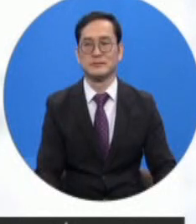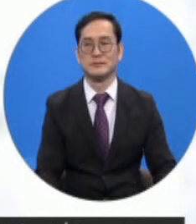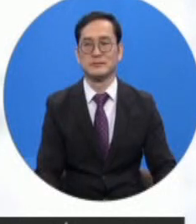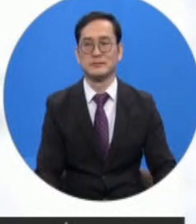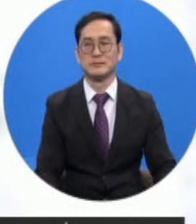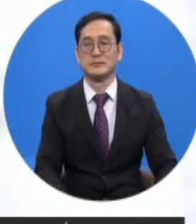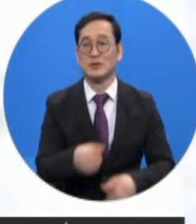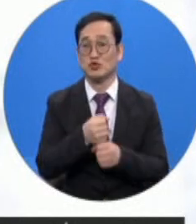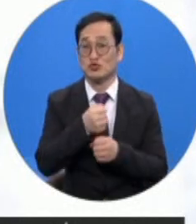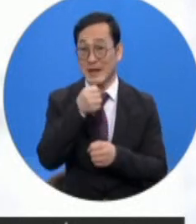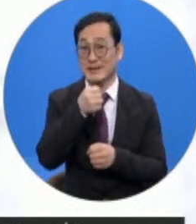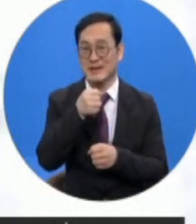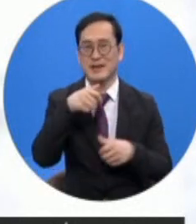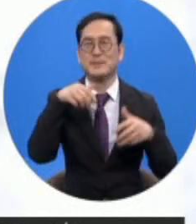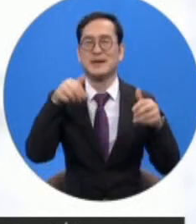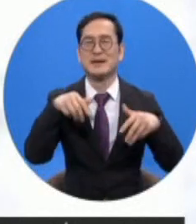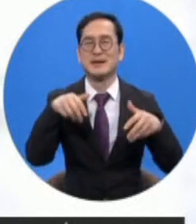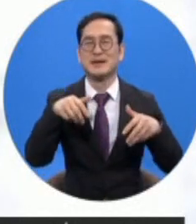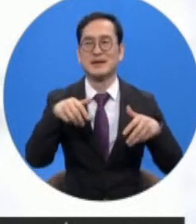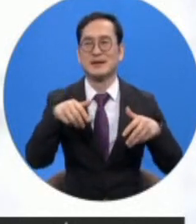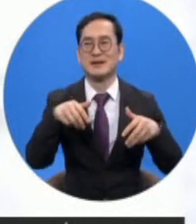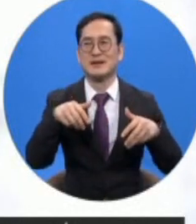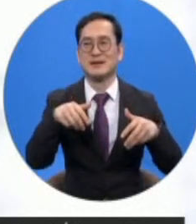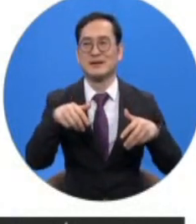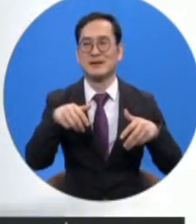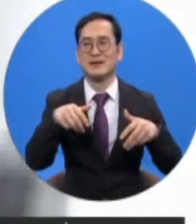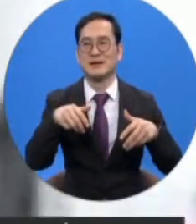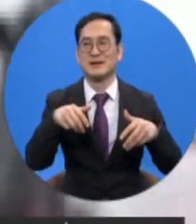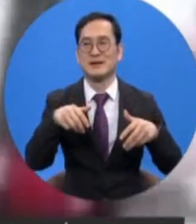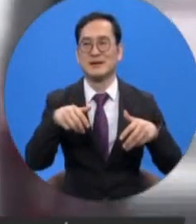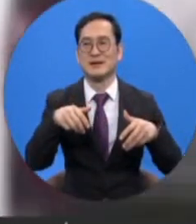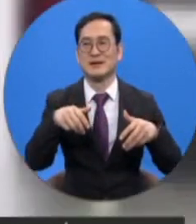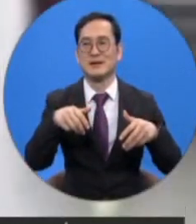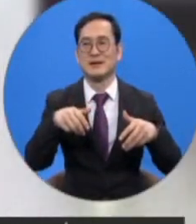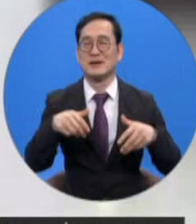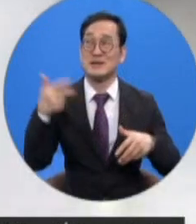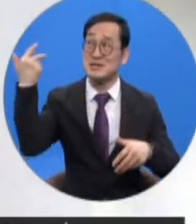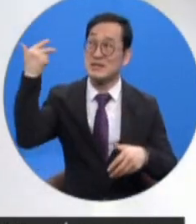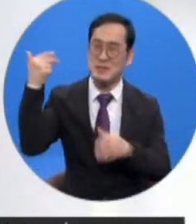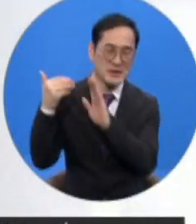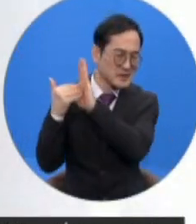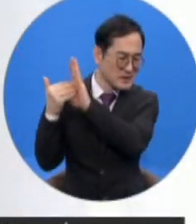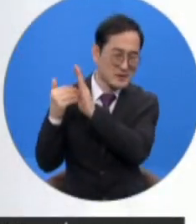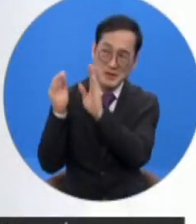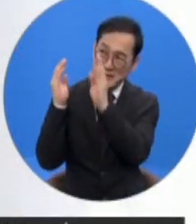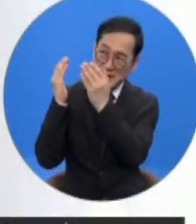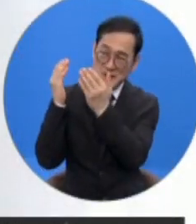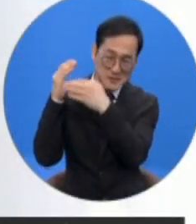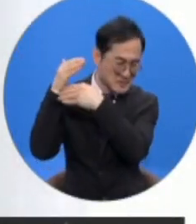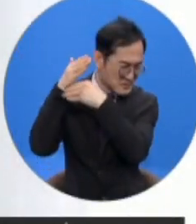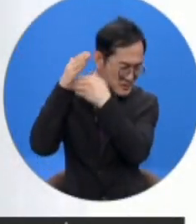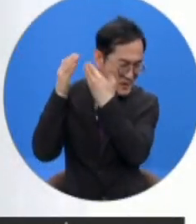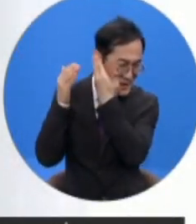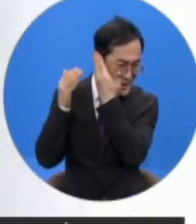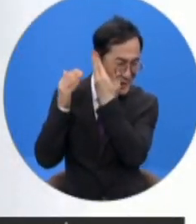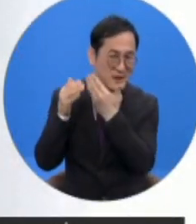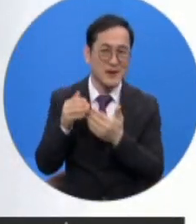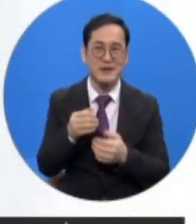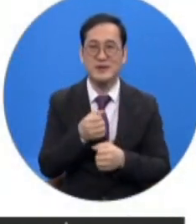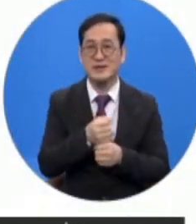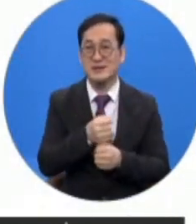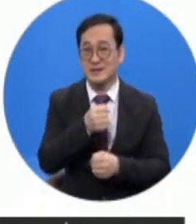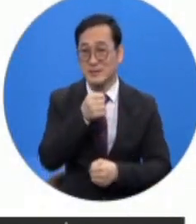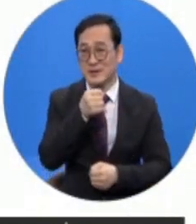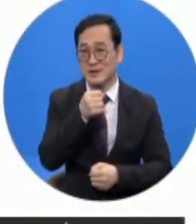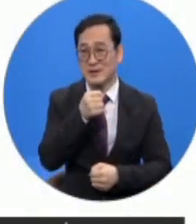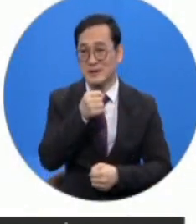있을까요? 그렇죠. 우산 쓰고 있죠. 아, 그렇군요. 그러니까 당시에 뭐 비가 와서 우산을 쓰는 거지 굳이 CCTV에 본인을 노출시키지 않기 위해 썼다라는 어제 원희룡 본부장의